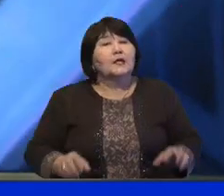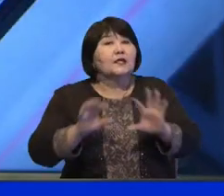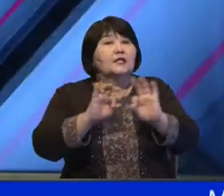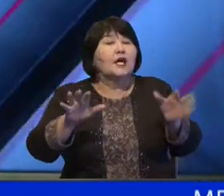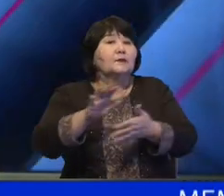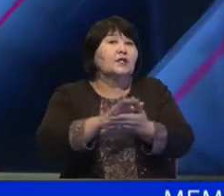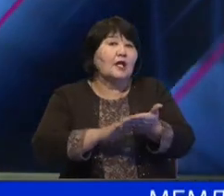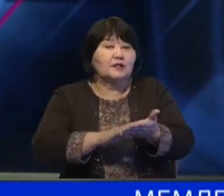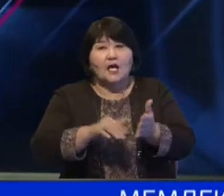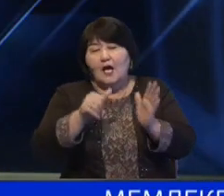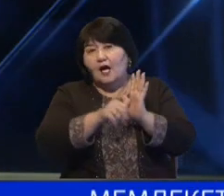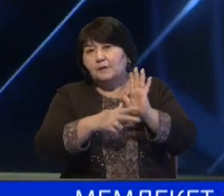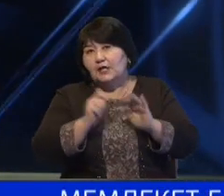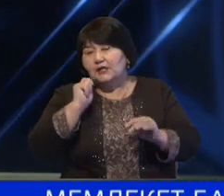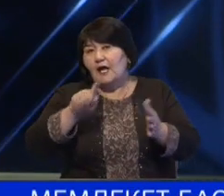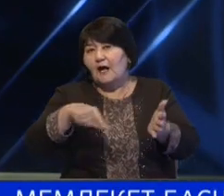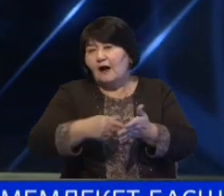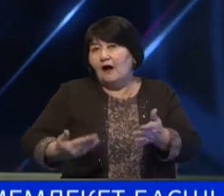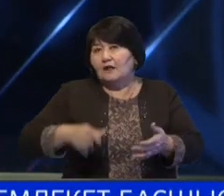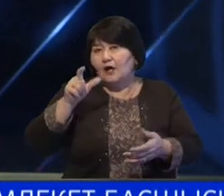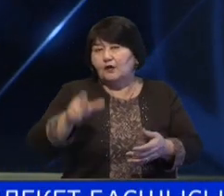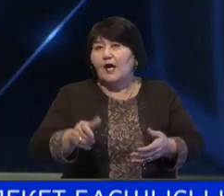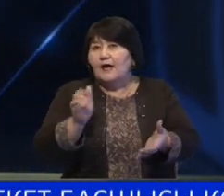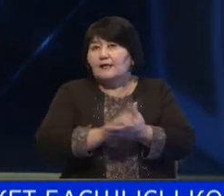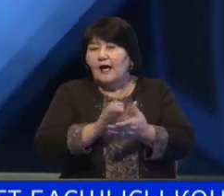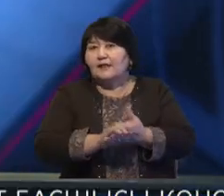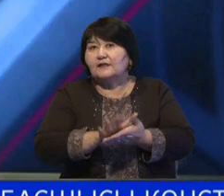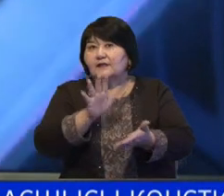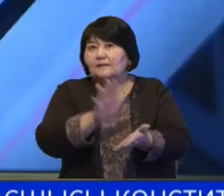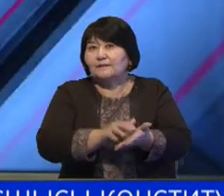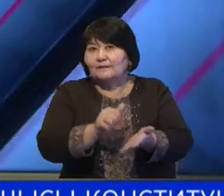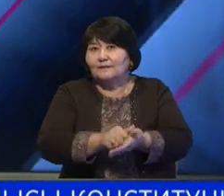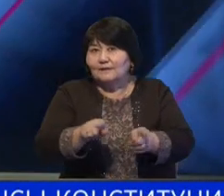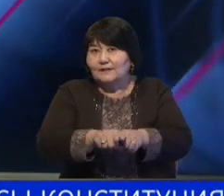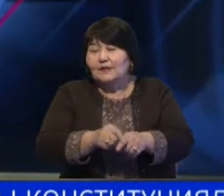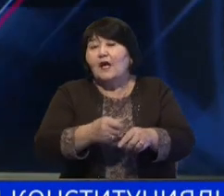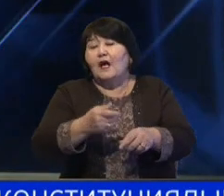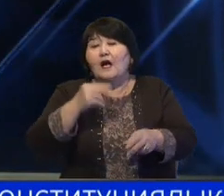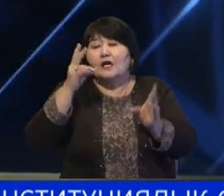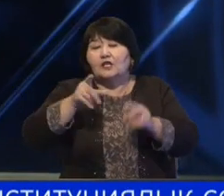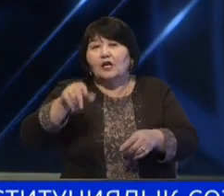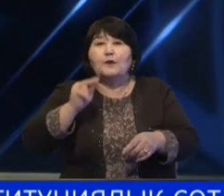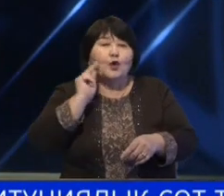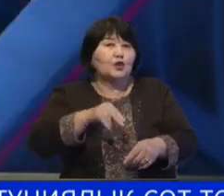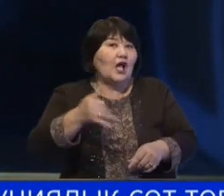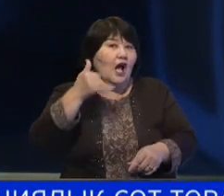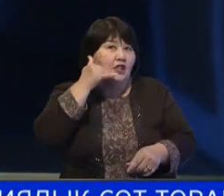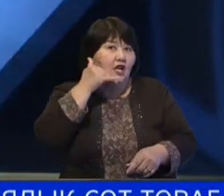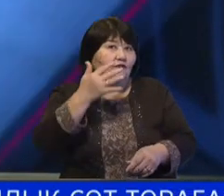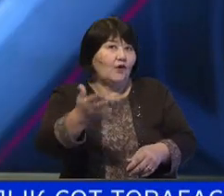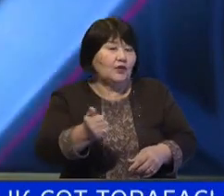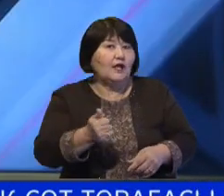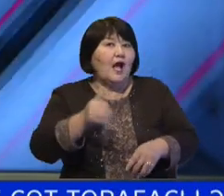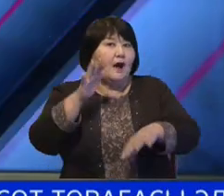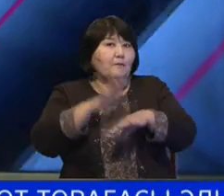Шарлын жалғастырамыз. 68 жастағы қала тұрғынын танысы тақырға отырғызған. Жәбірленушінің сөзінше, күдікті телефонды қолды қылып,